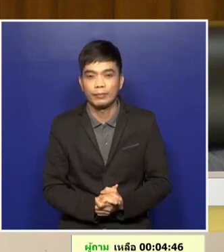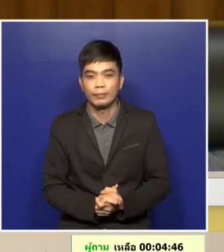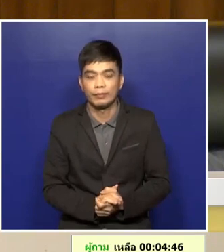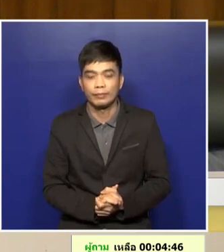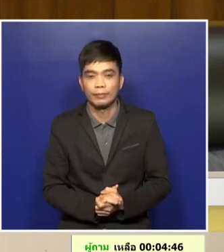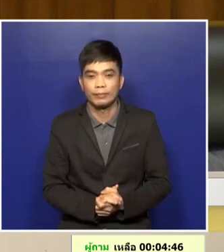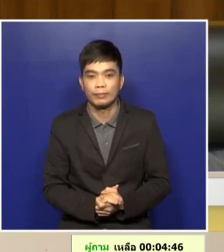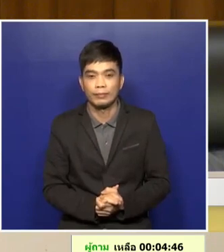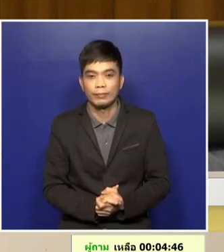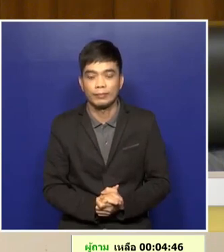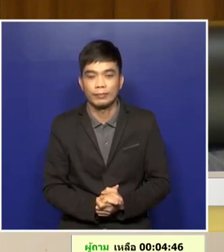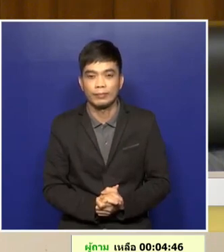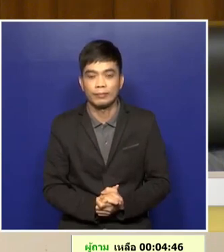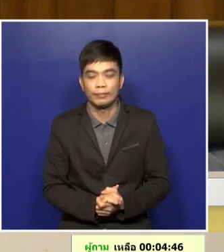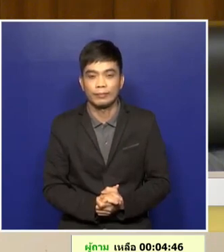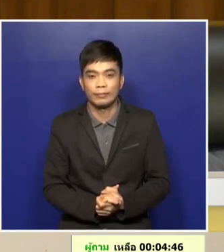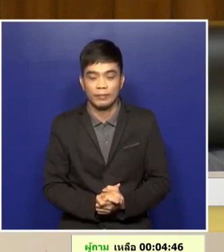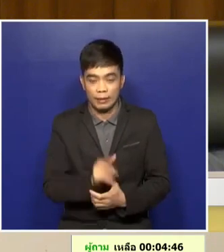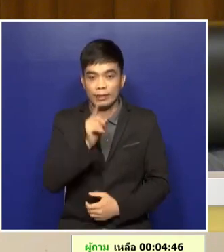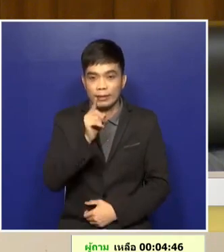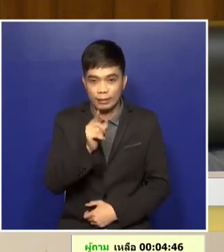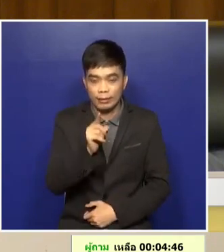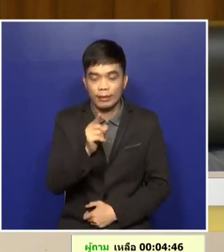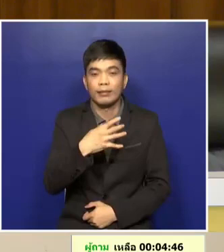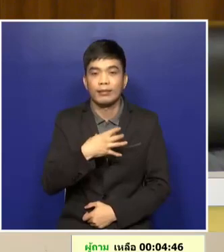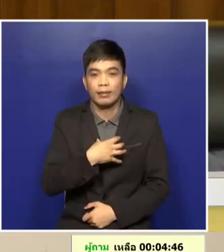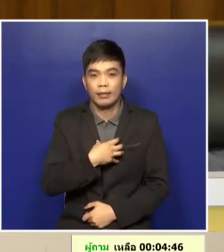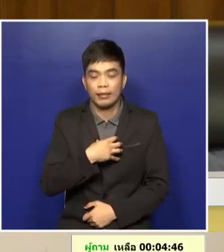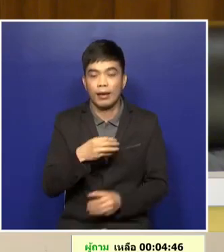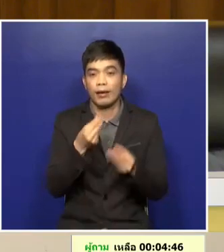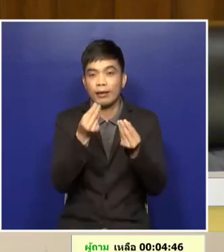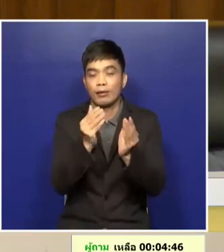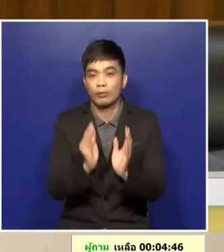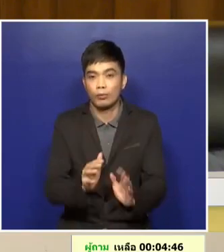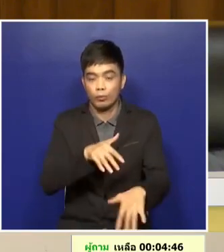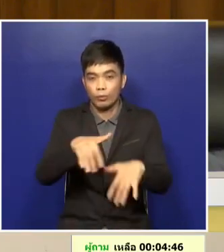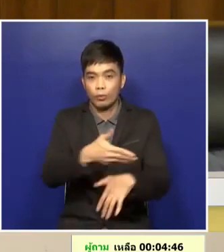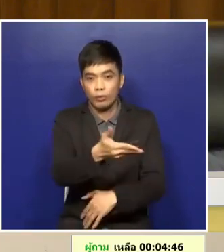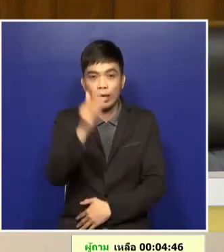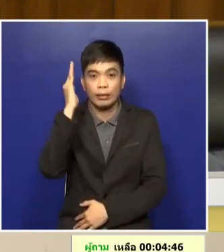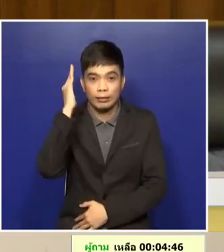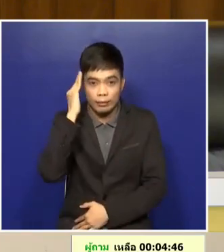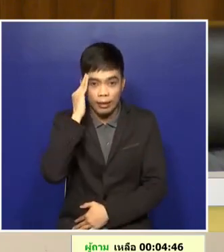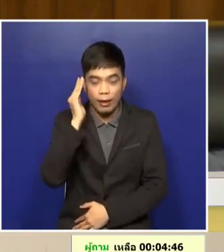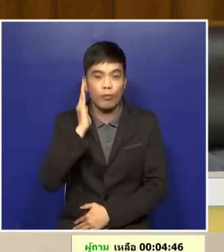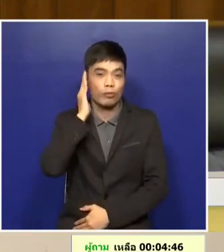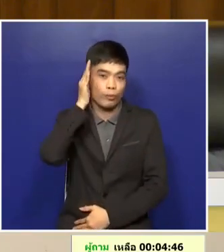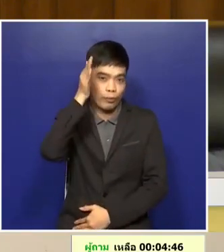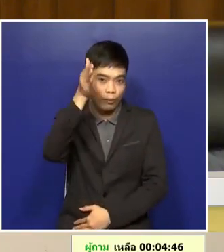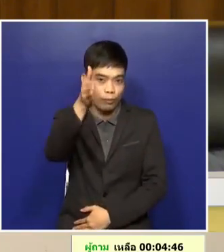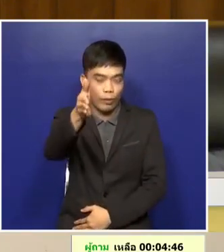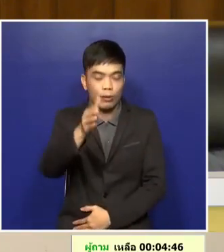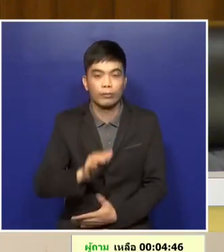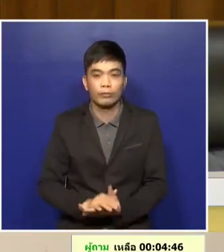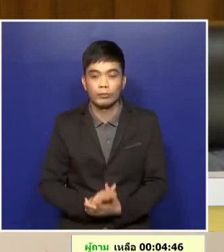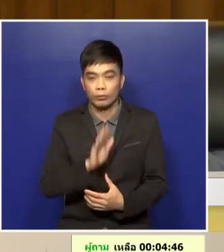ริงๆลึกๆนั้นเราก็อยากจะได้ให้พี่น้องได้รับทราบด้วยว่าต่อไปนั้นเนี่ยในอนาคตนั้นเรื่อง